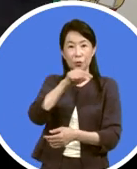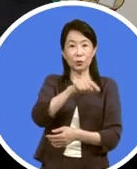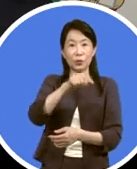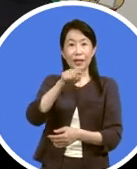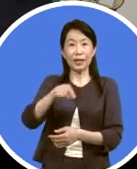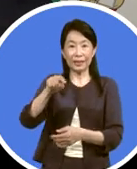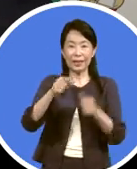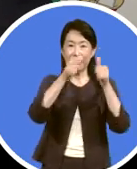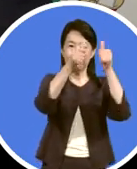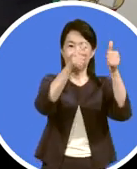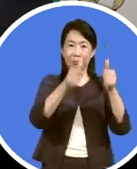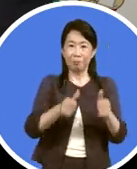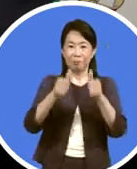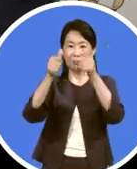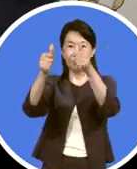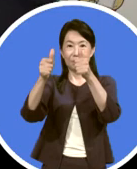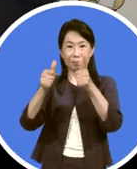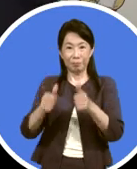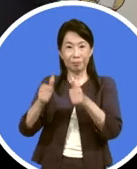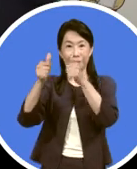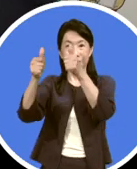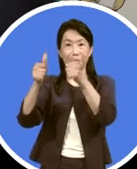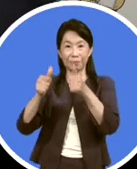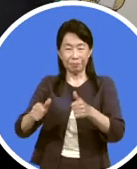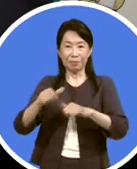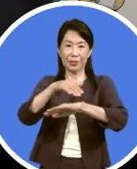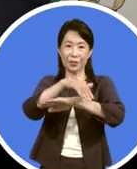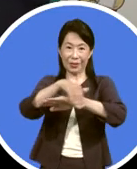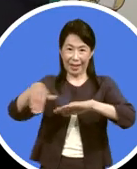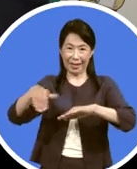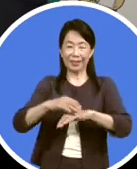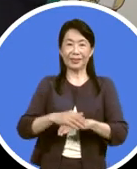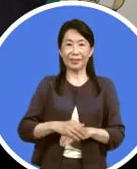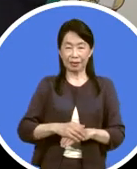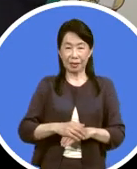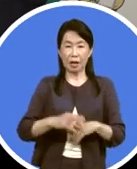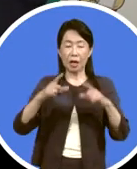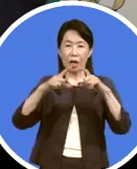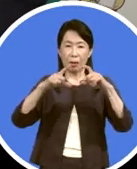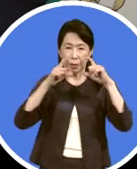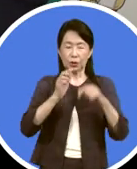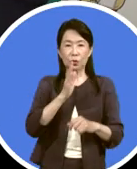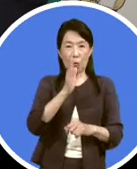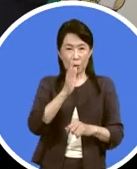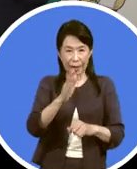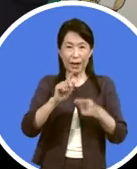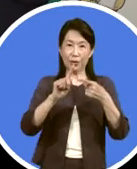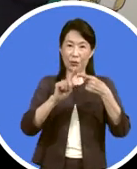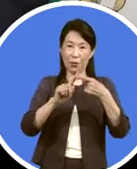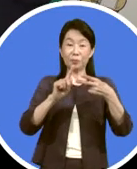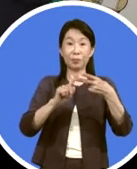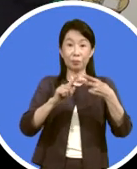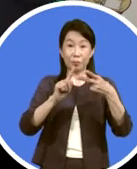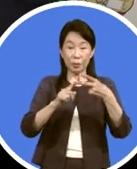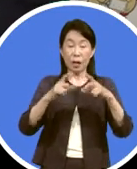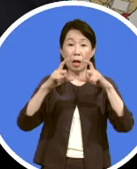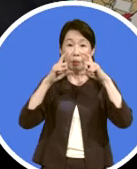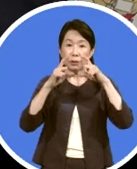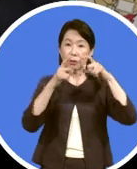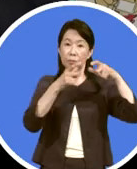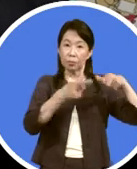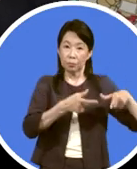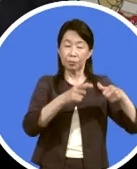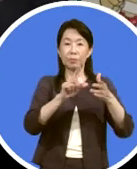ですねあの張り出しをさせていただこうと思っておりますマスクをしようということとそれから外している